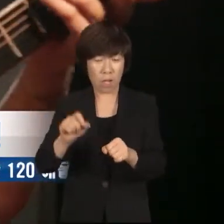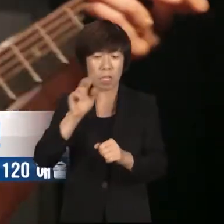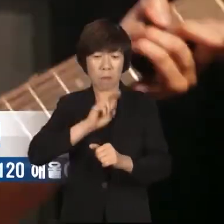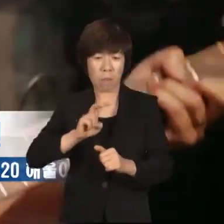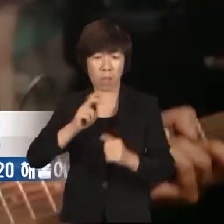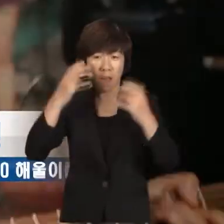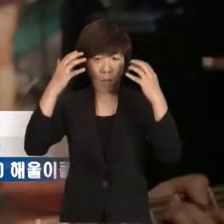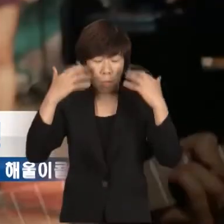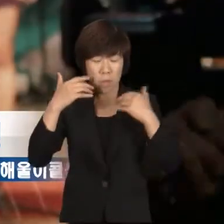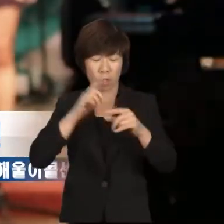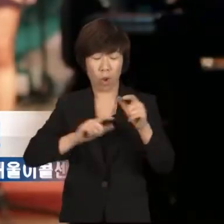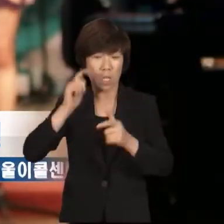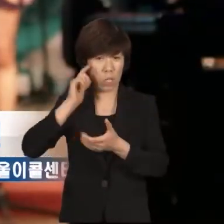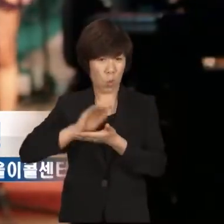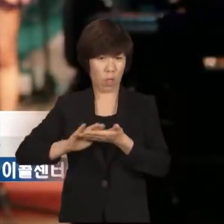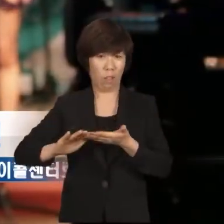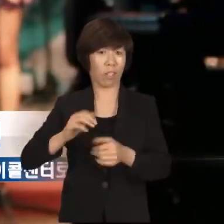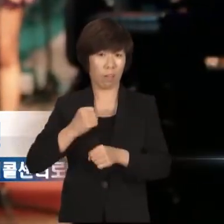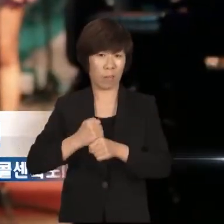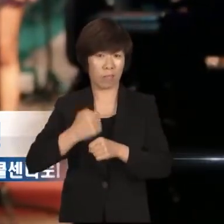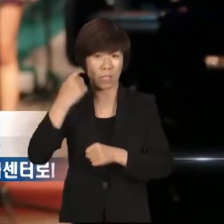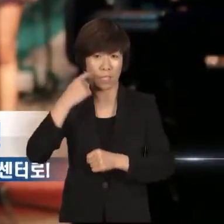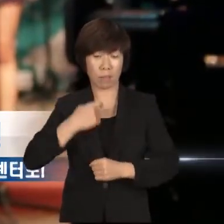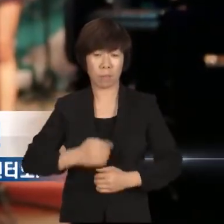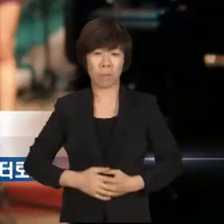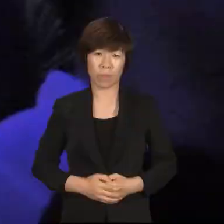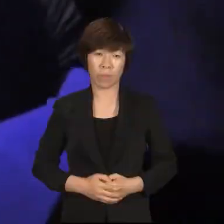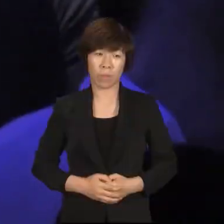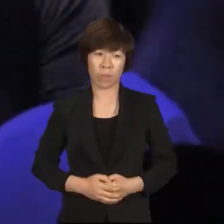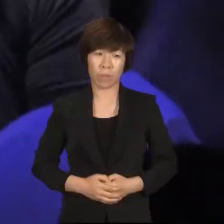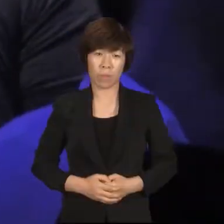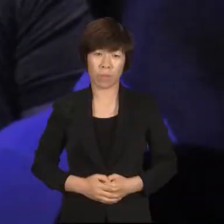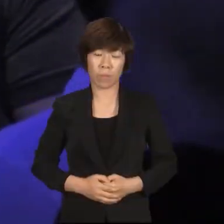더 시원하게 만들어주네요.